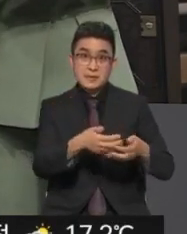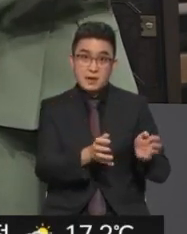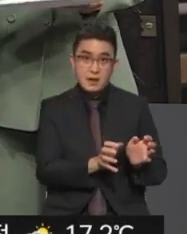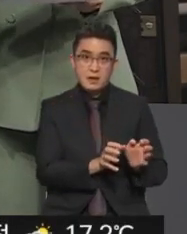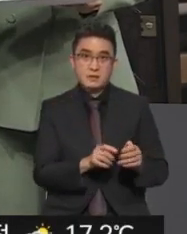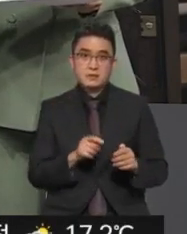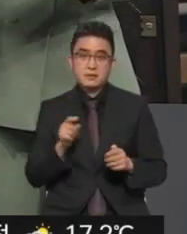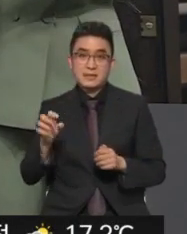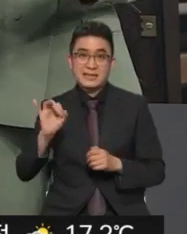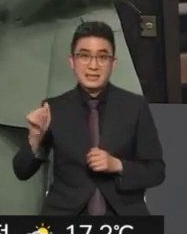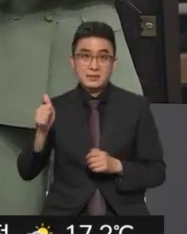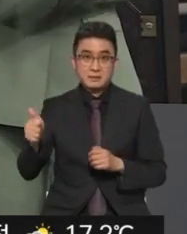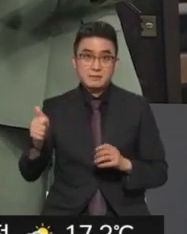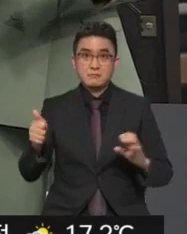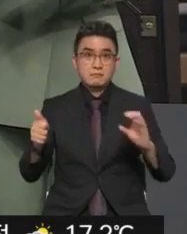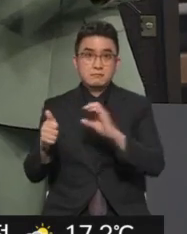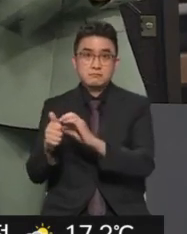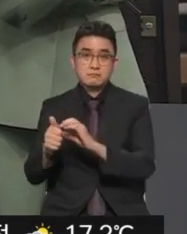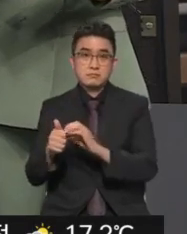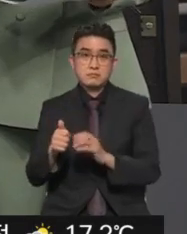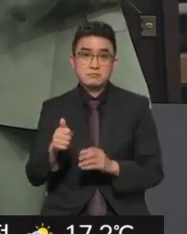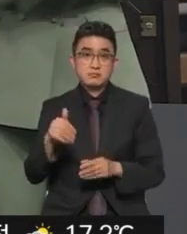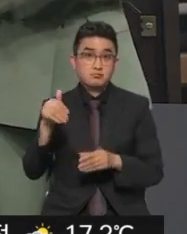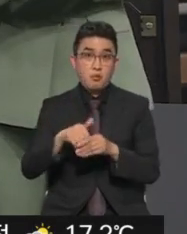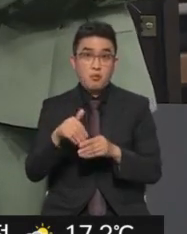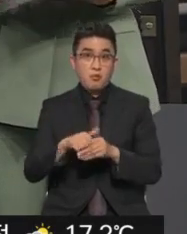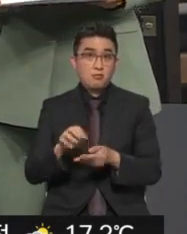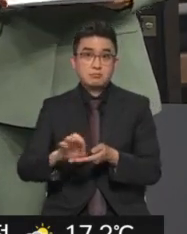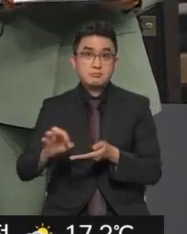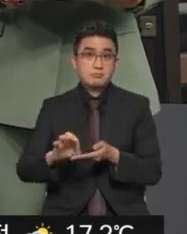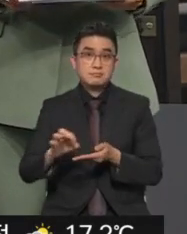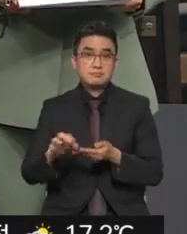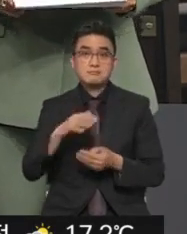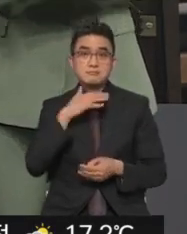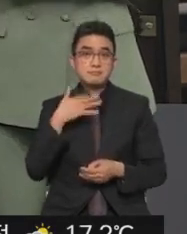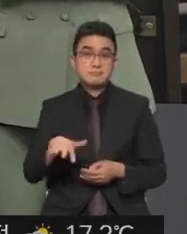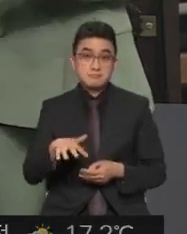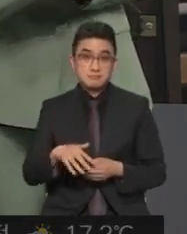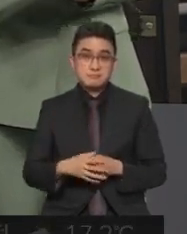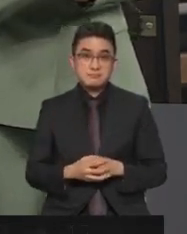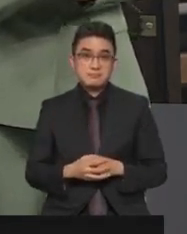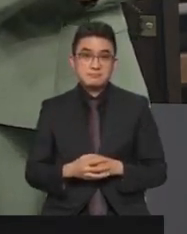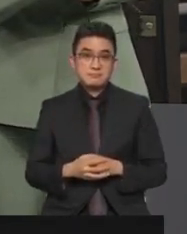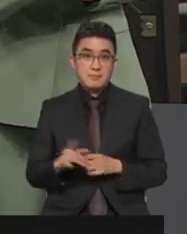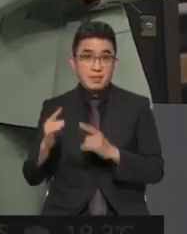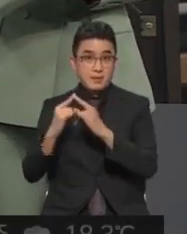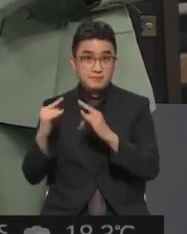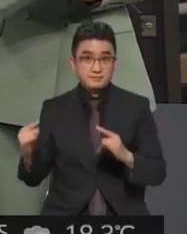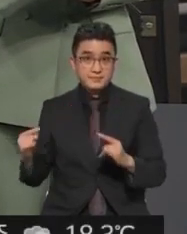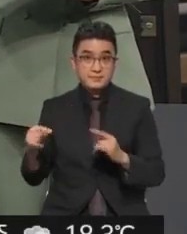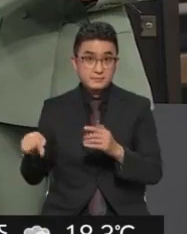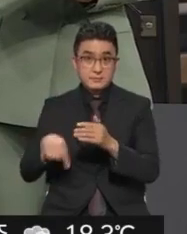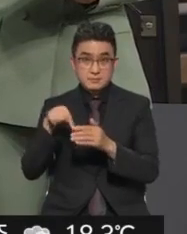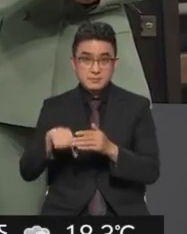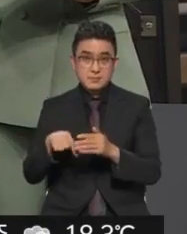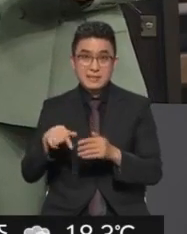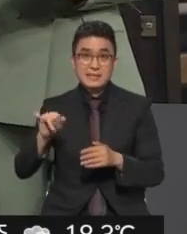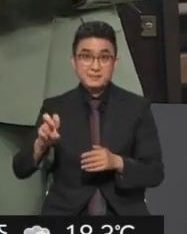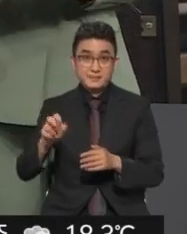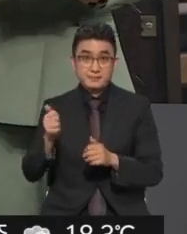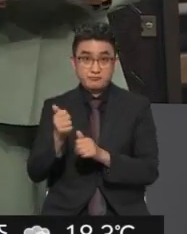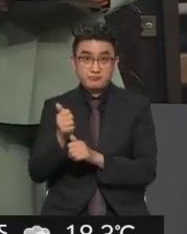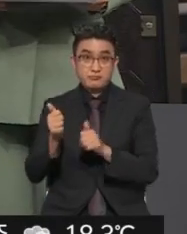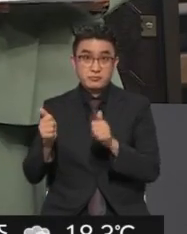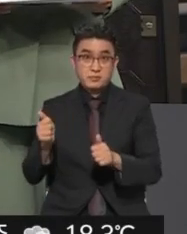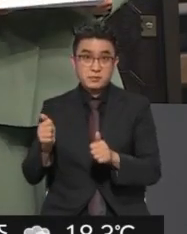물론 돈이 가지 않았고 대선 자금으로도 쓰이지 않았다는 입장입니다 캠프에 있을 당시에 김 부원장 이렇게